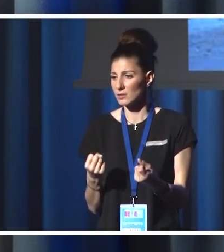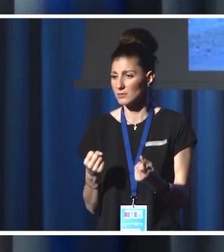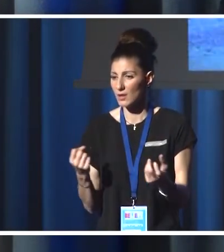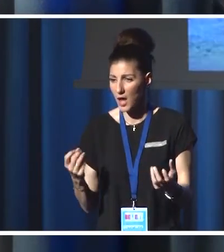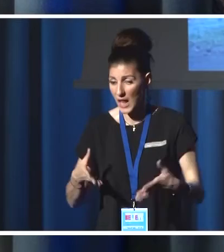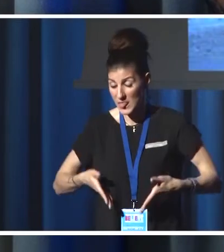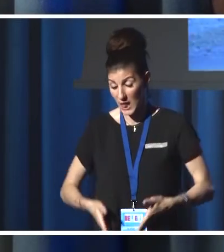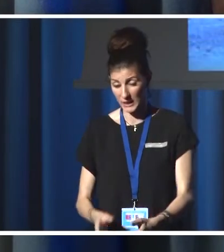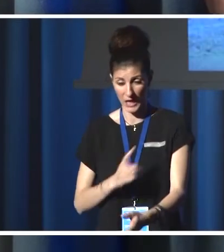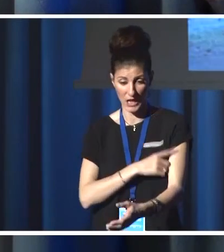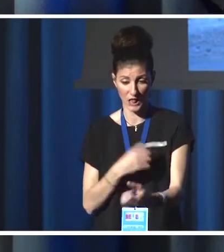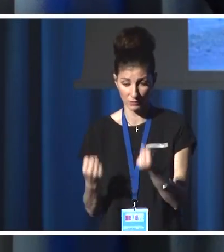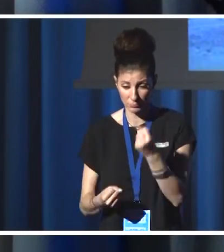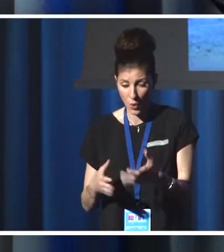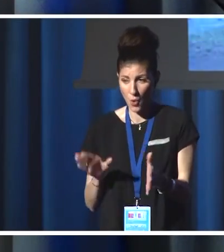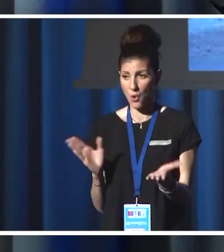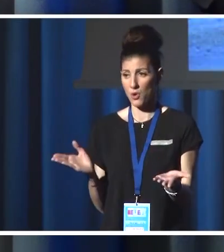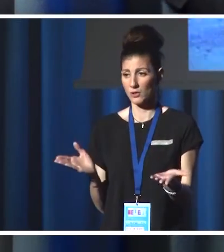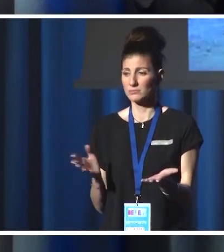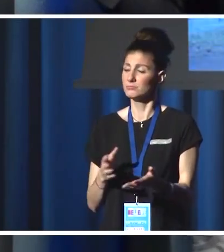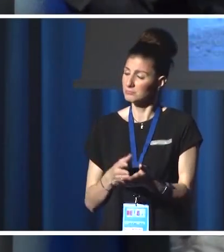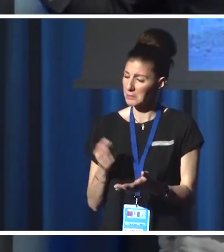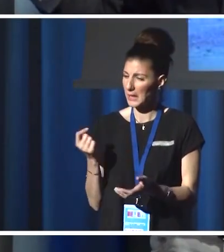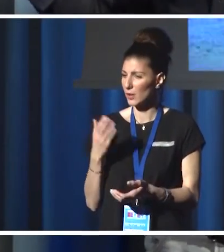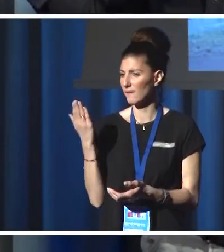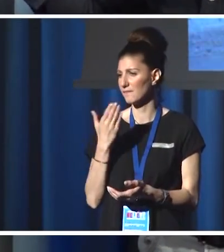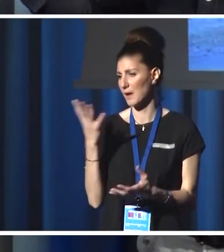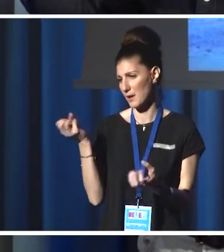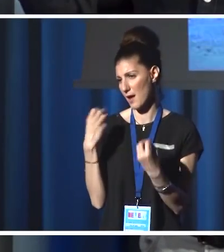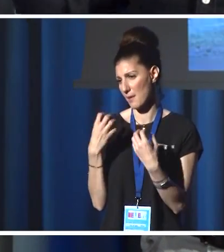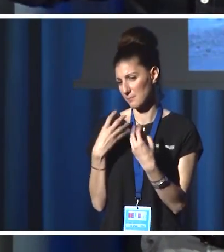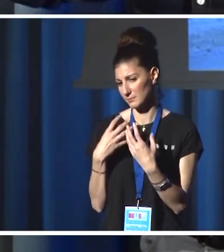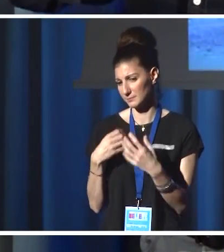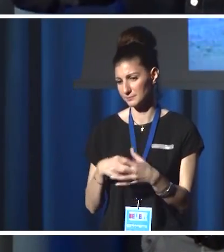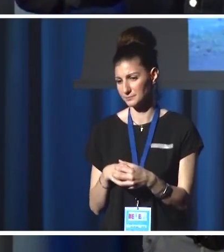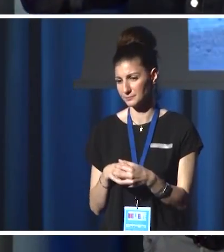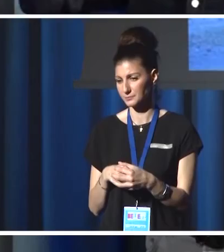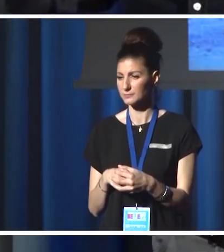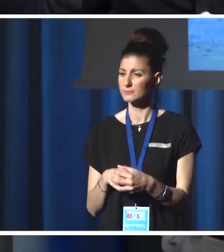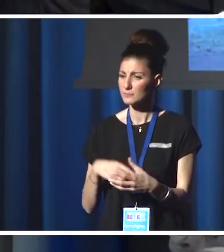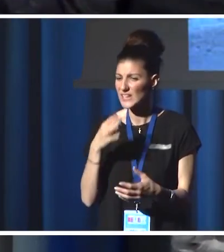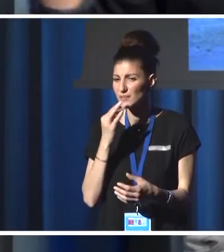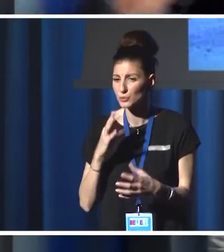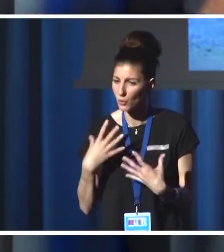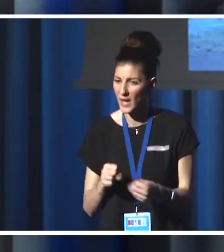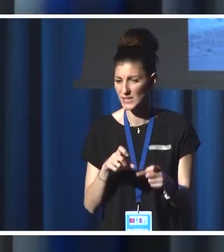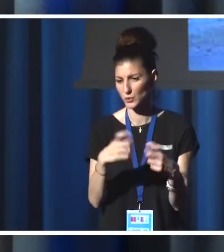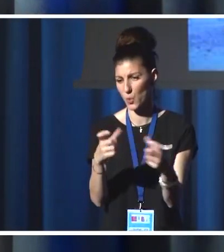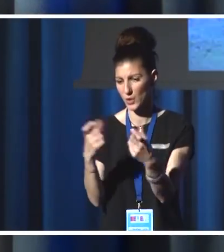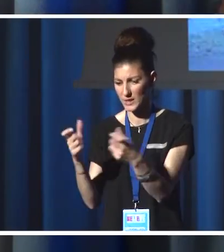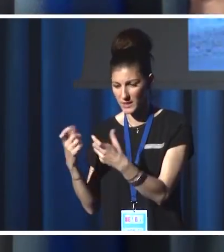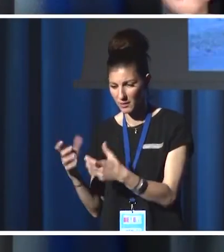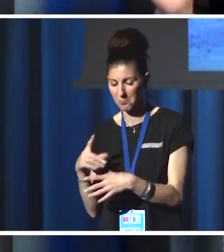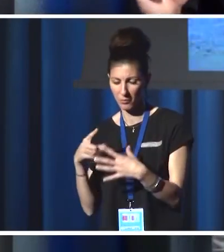έτσι όποιος και μπορώ να πω το εξής και γ αυτό υπάρχουν και σχολές ι έτσι δεν θυμάμαι εγώ στα χρόνια που